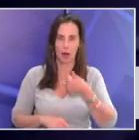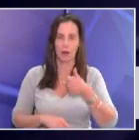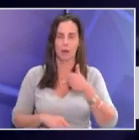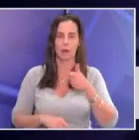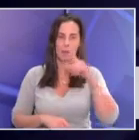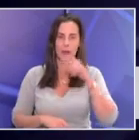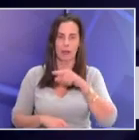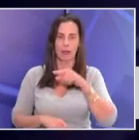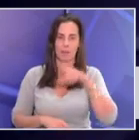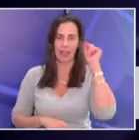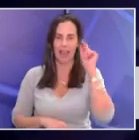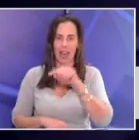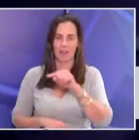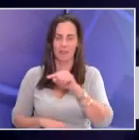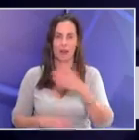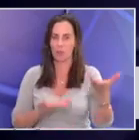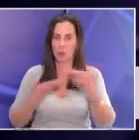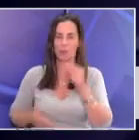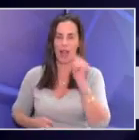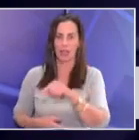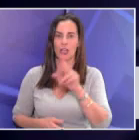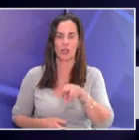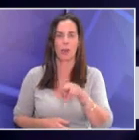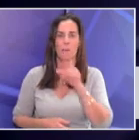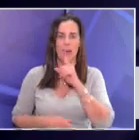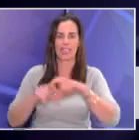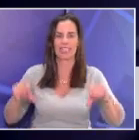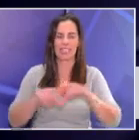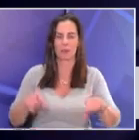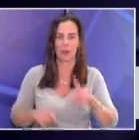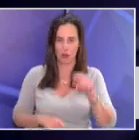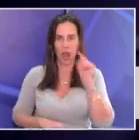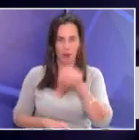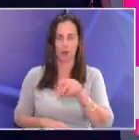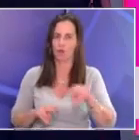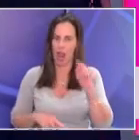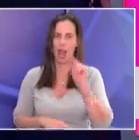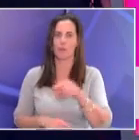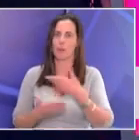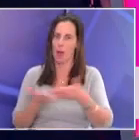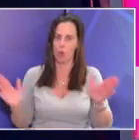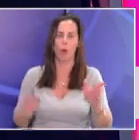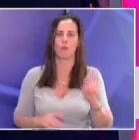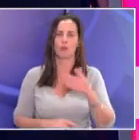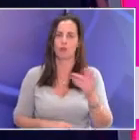בהיכל התרבות, בתל אביב, ואתם מוזמנים להגיע, עוד יש מעט כרטיסים. אבל אפשר לבוא. אפשר להגיע. לציבור, זה